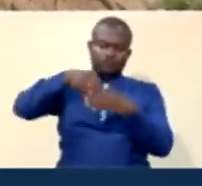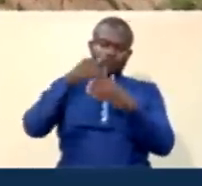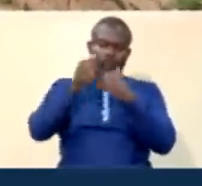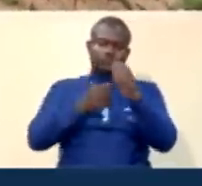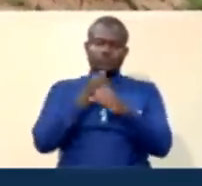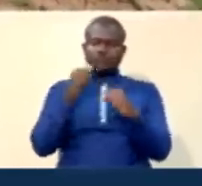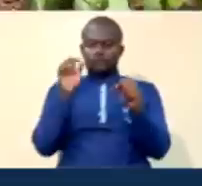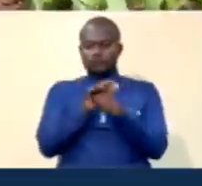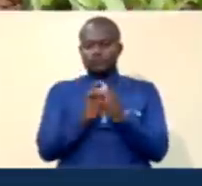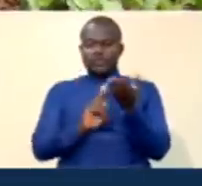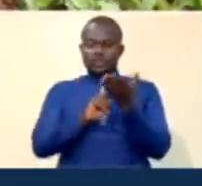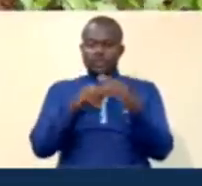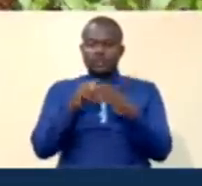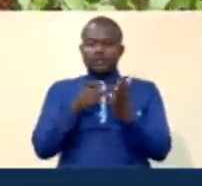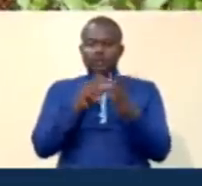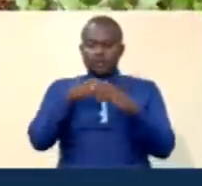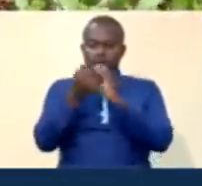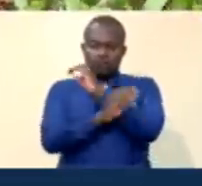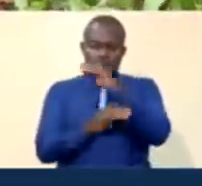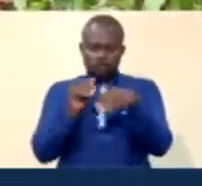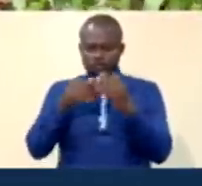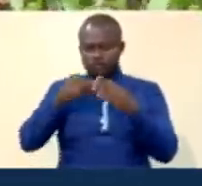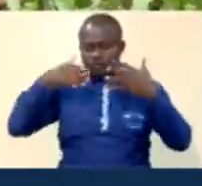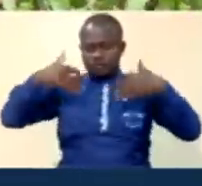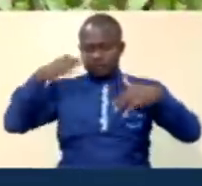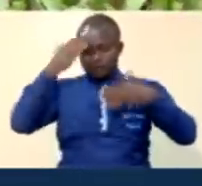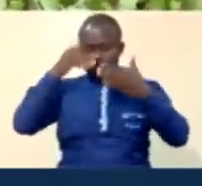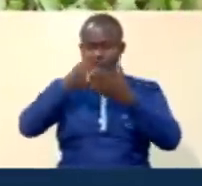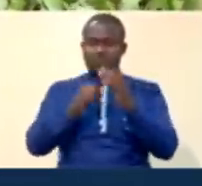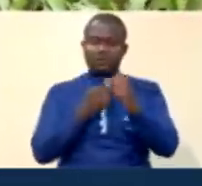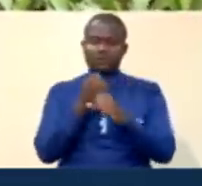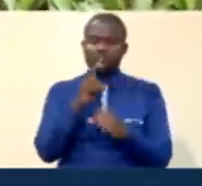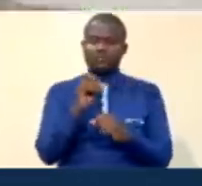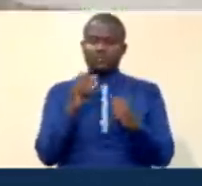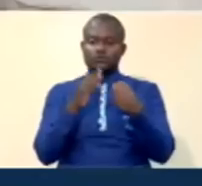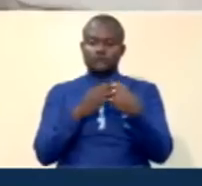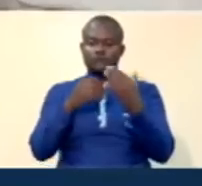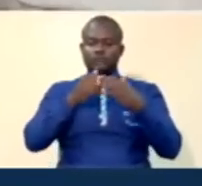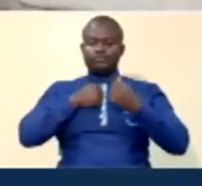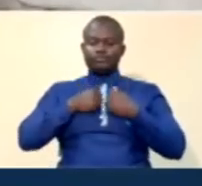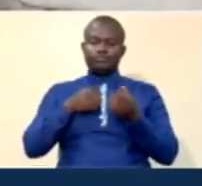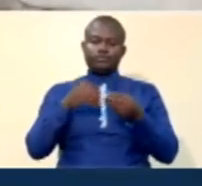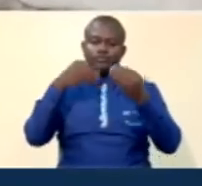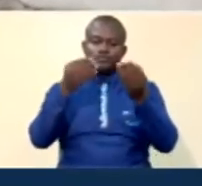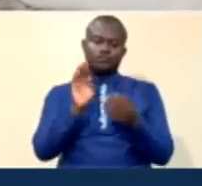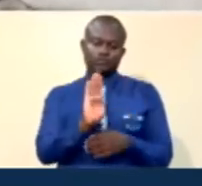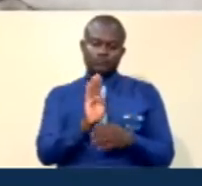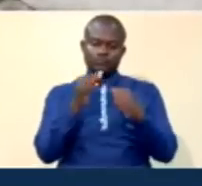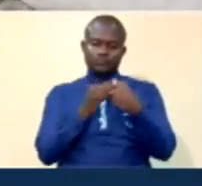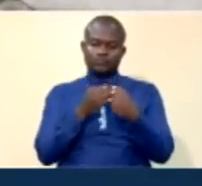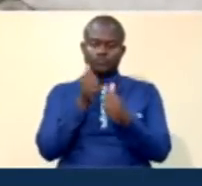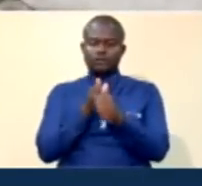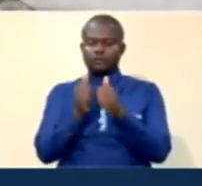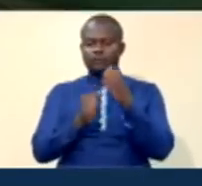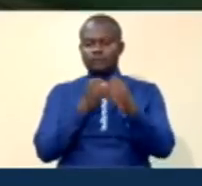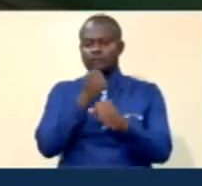y'imyaka myinshi yakoreshwa izatumizwaga mu mahanga zihenze, dore ko nko kugeza muri 2008 u Rwanda rwatangaga miliyari 8 buri